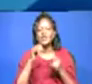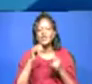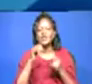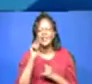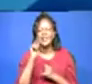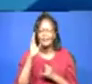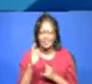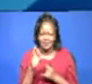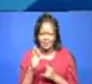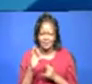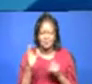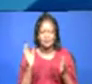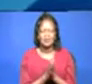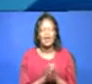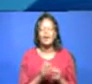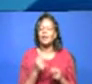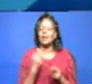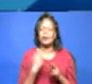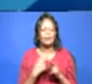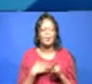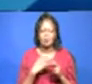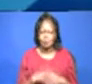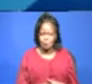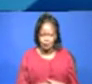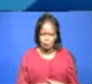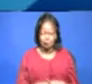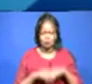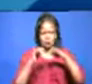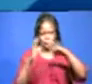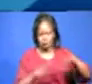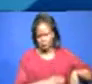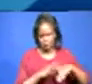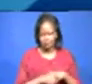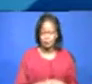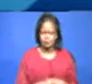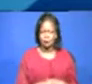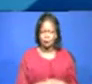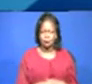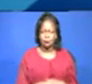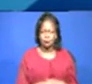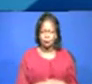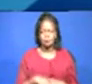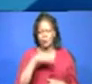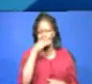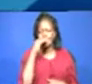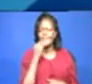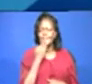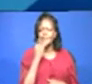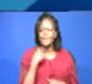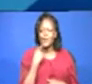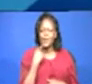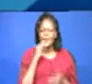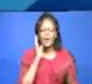at KBC Channel 1 na at Sarafin underscore Obi. Tukianza na taarifa yetu kuu ni kuwa Musalia Mudavadi, ambaye